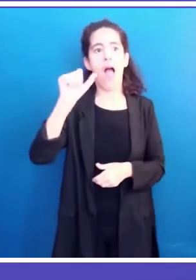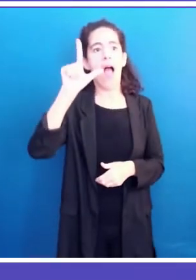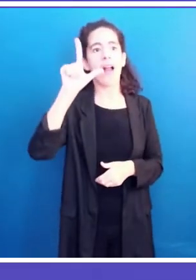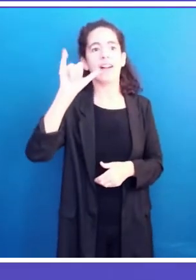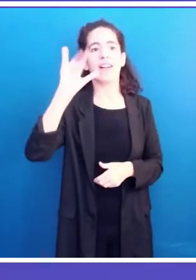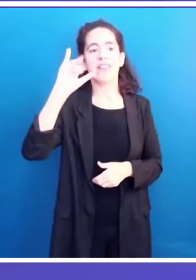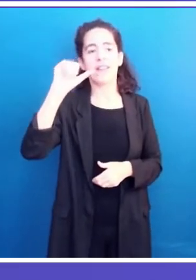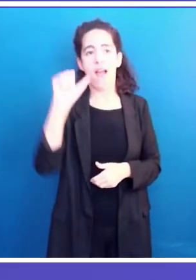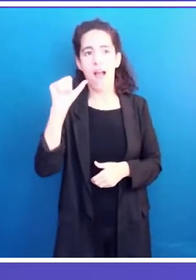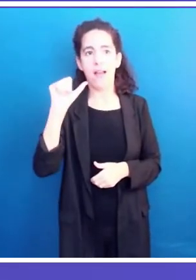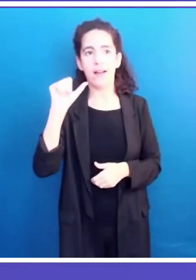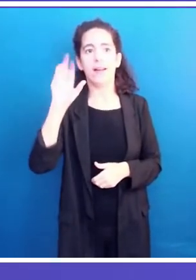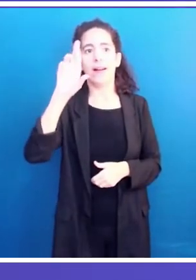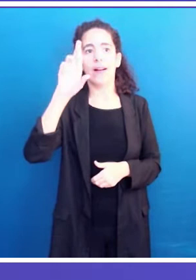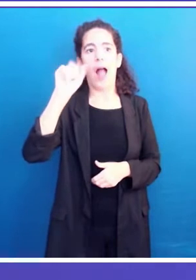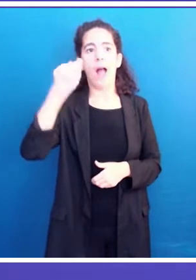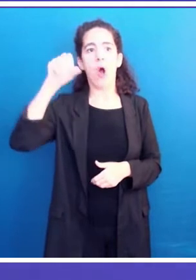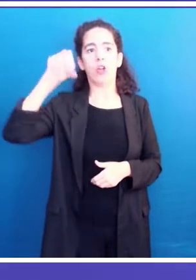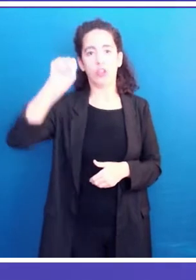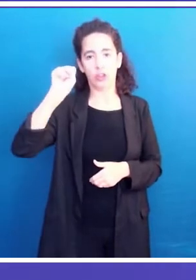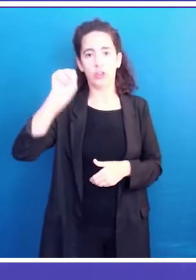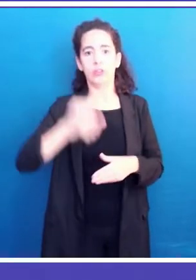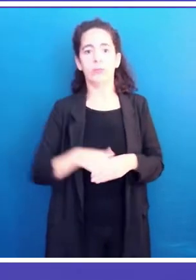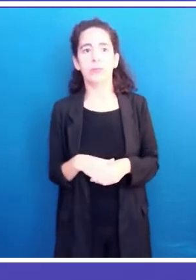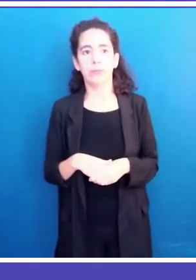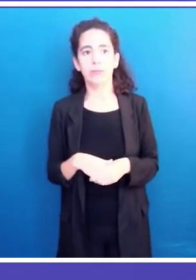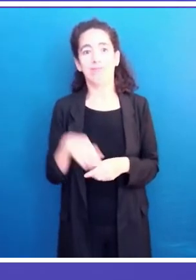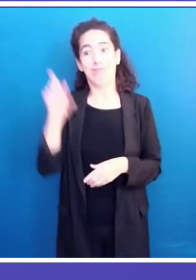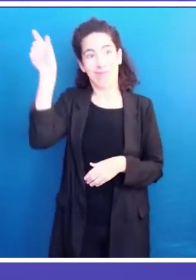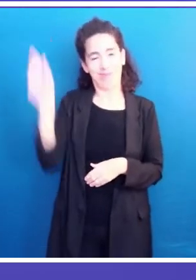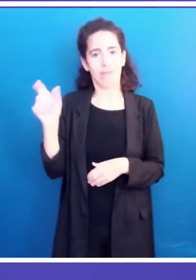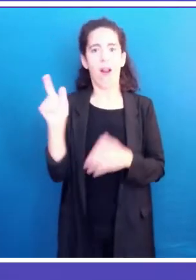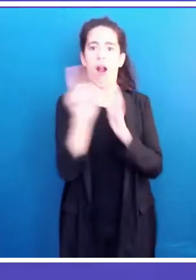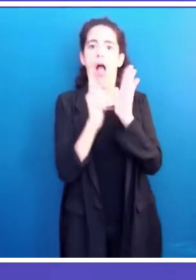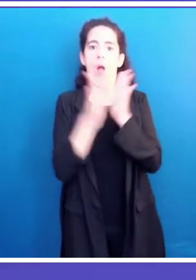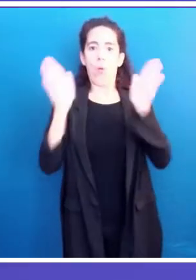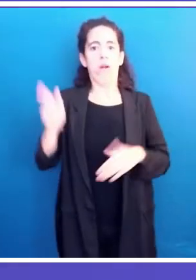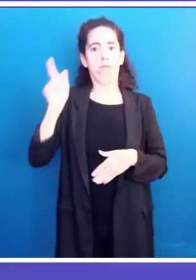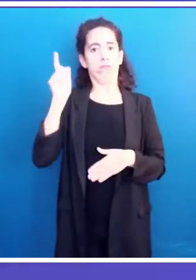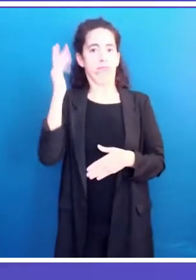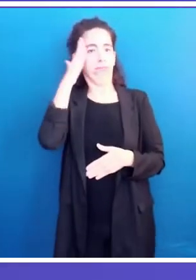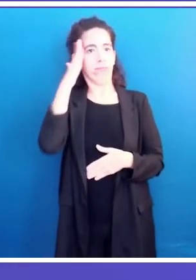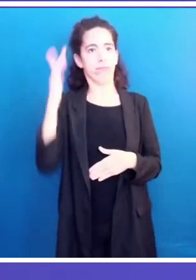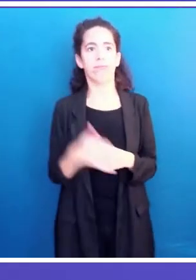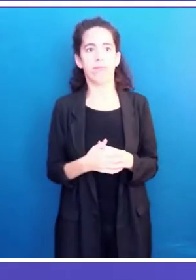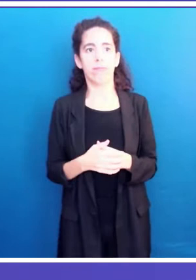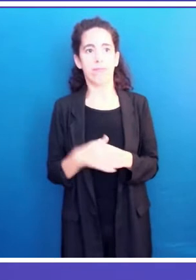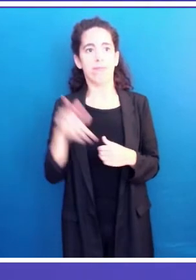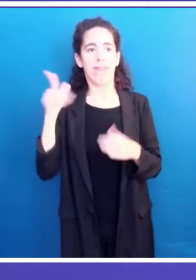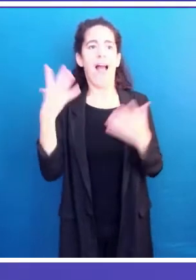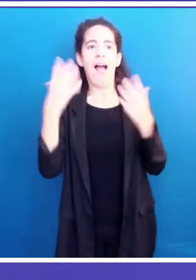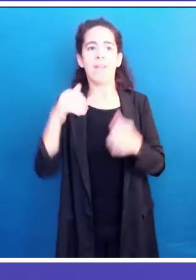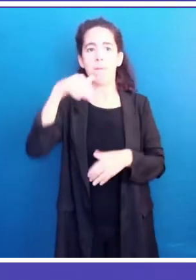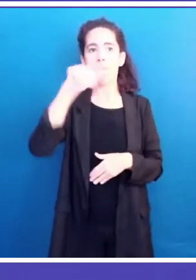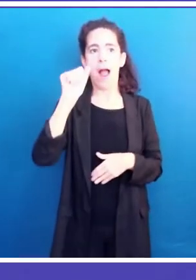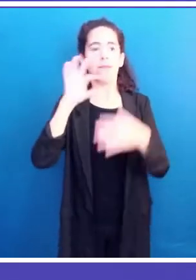لديها شهادة في مجال القانون، ماجستير في الثقافة التاريخية ودكتوراه في علوم